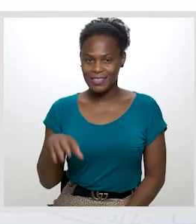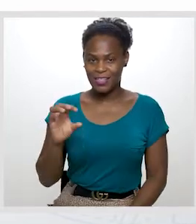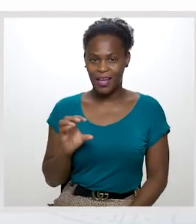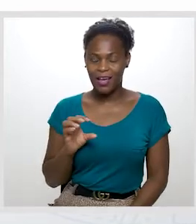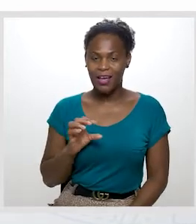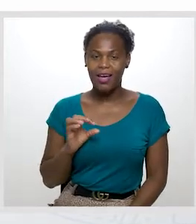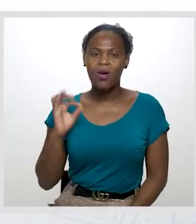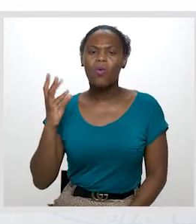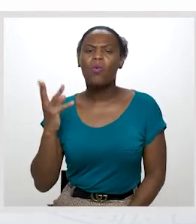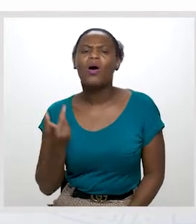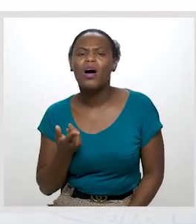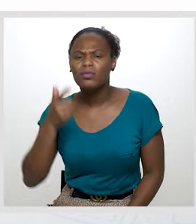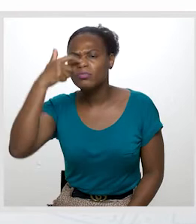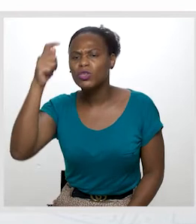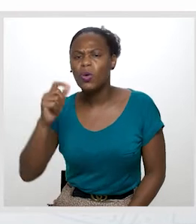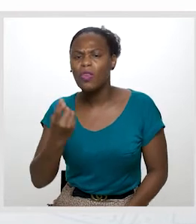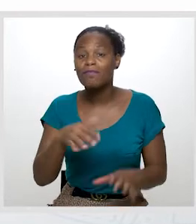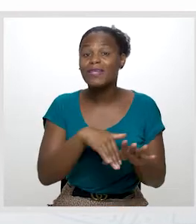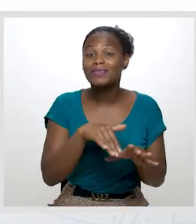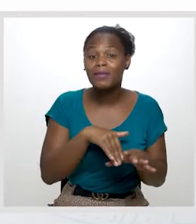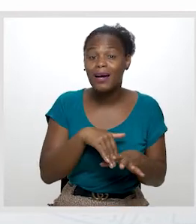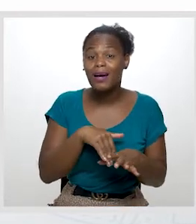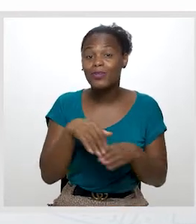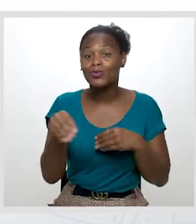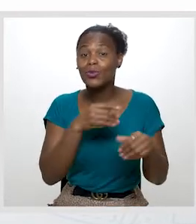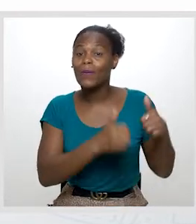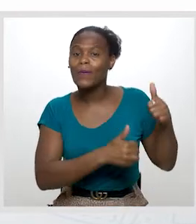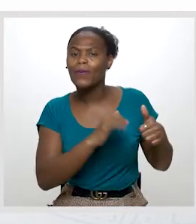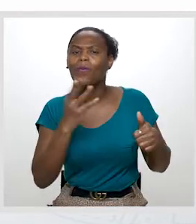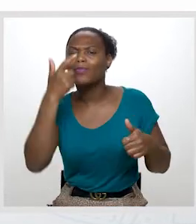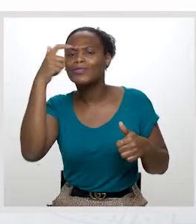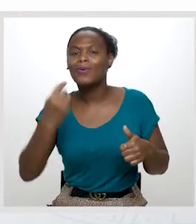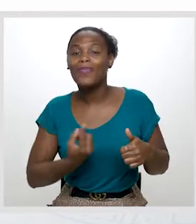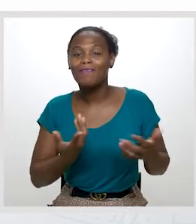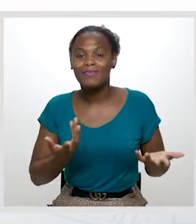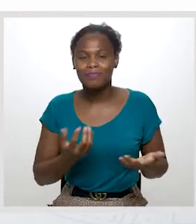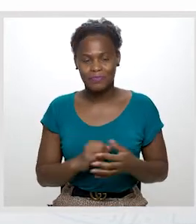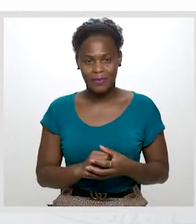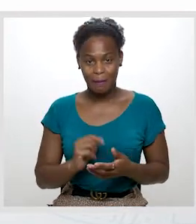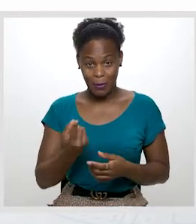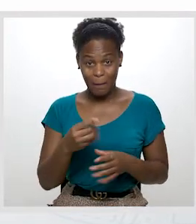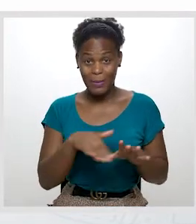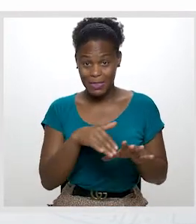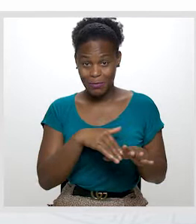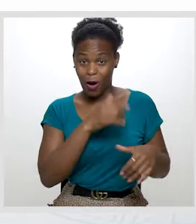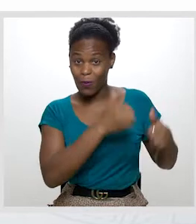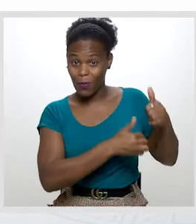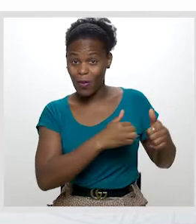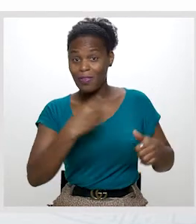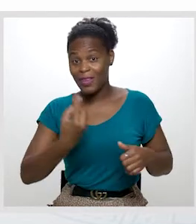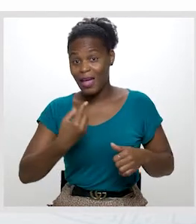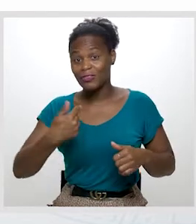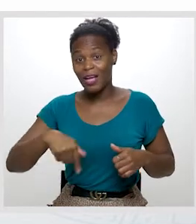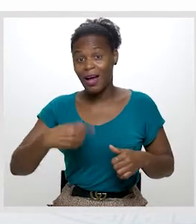concours. C. Combien doivent-ils être pour participer au jeu concours? Pour participer